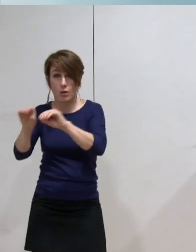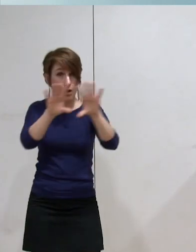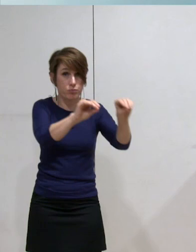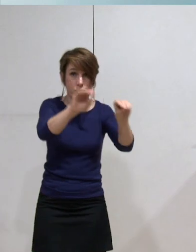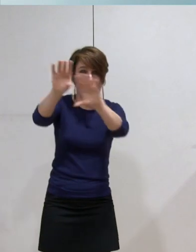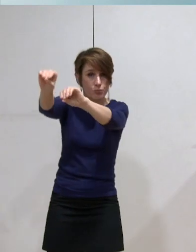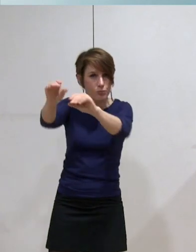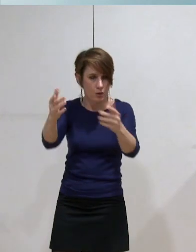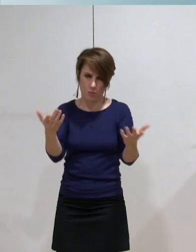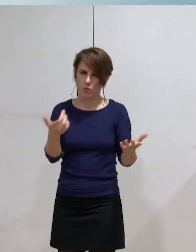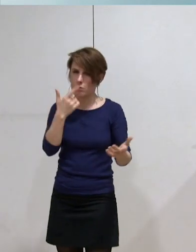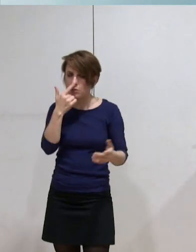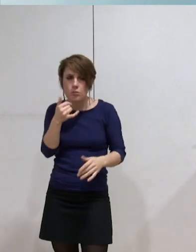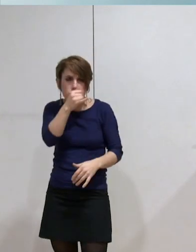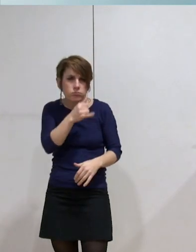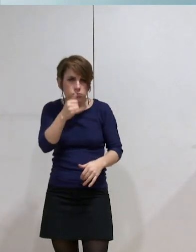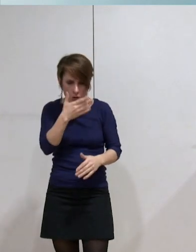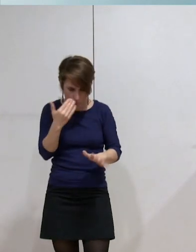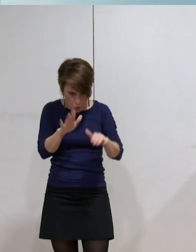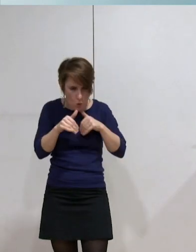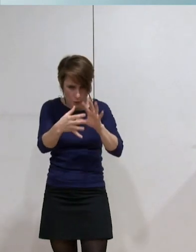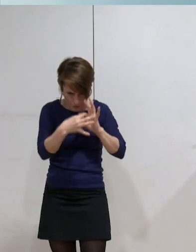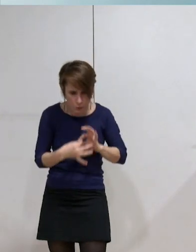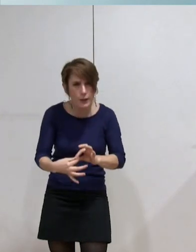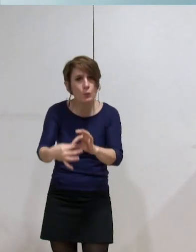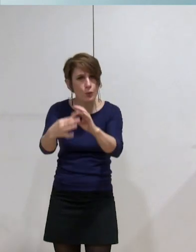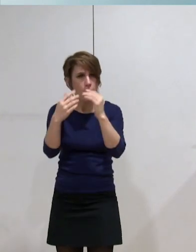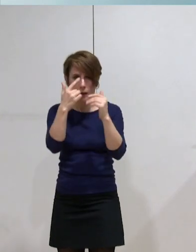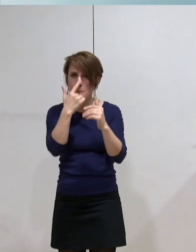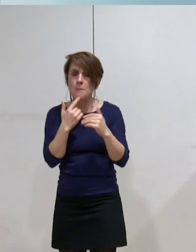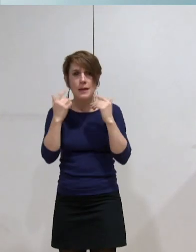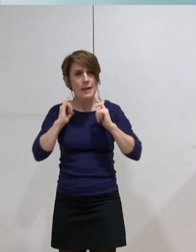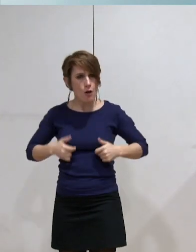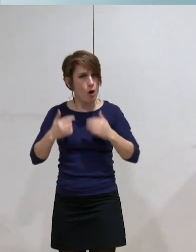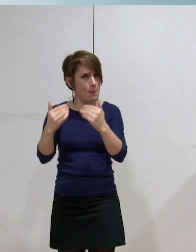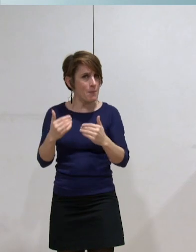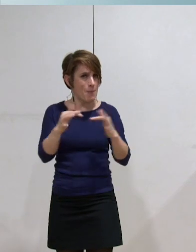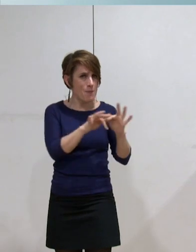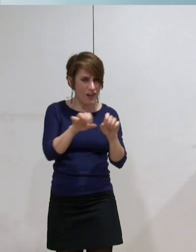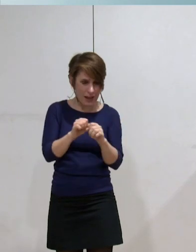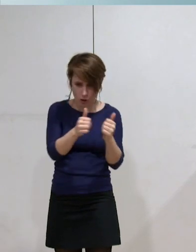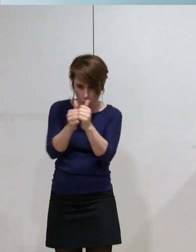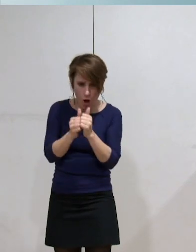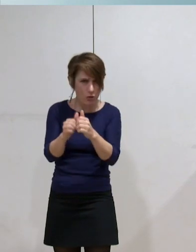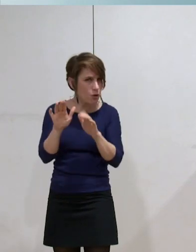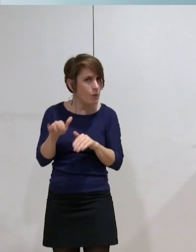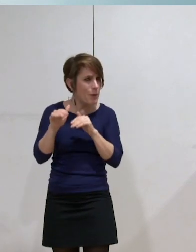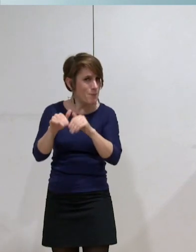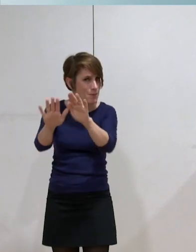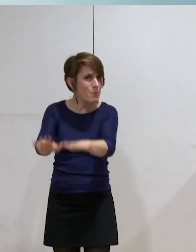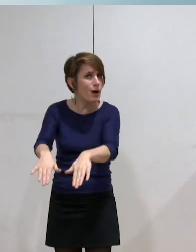2014 puisse bénéficier aussi de la unité scolaire et du regroupement de frattererie sans passer par une demande de dérogation à